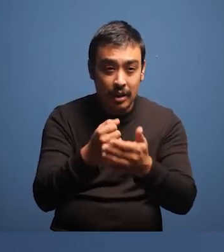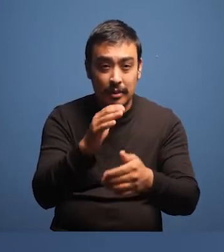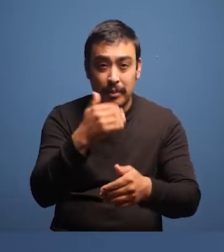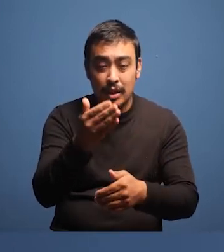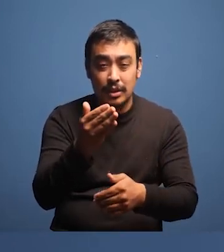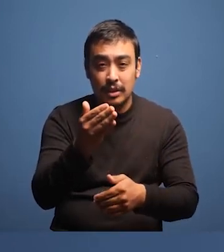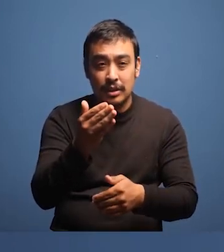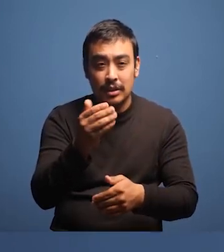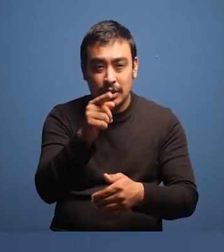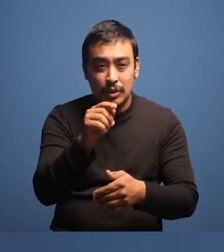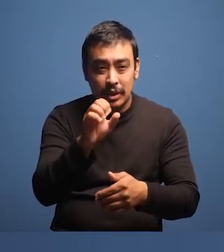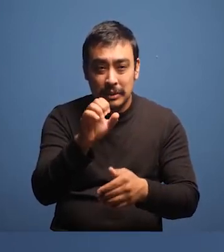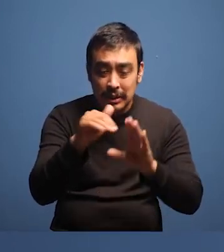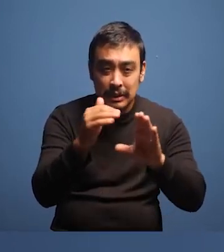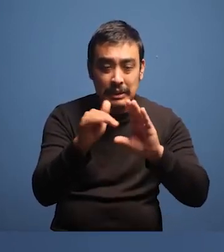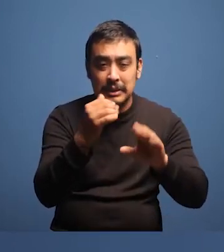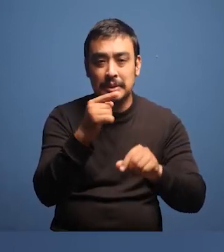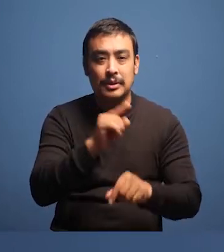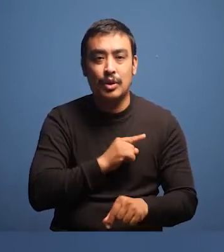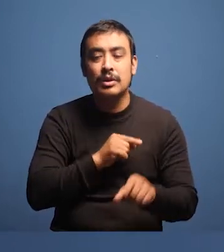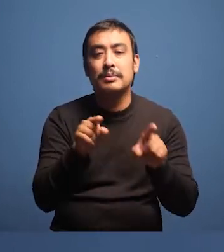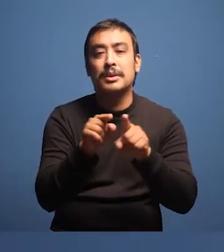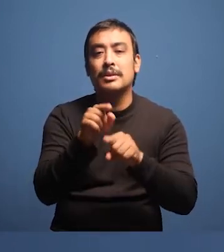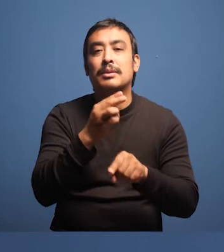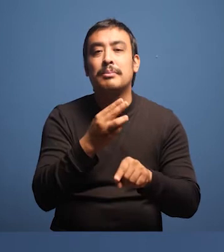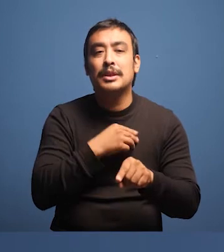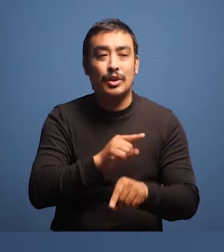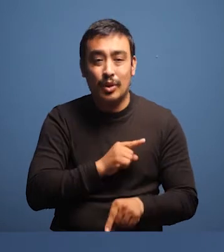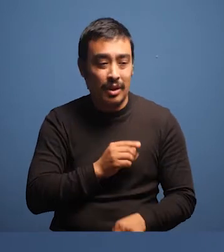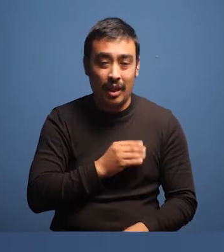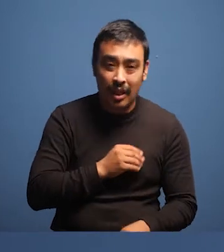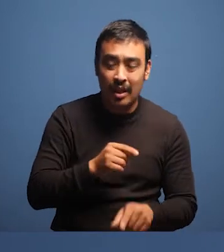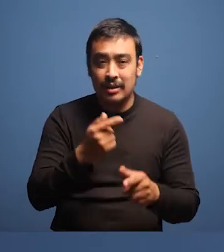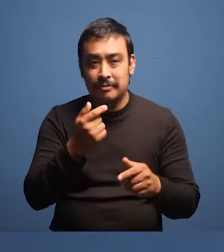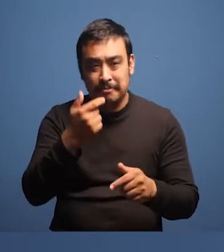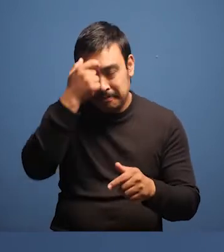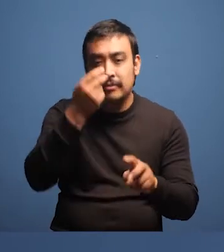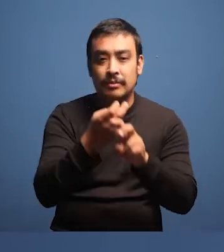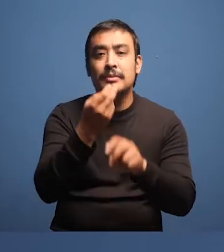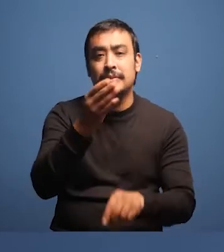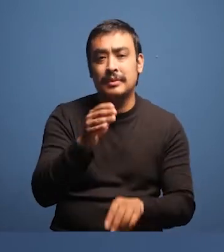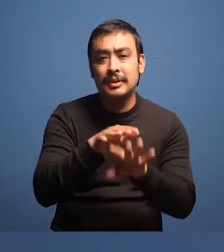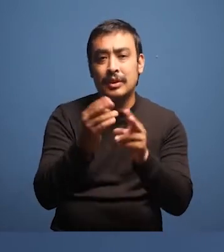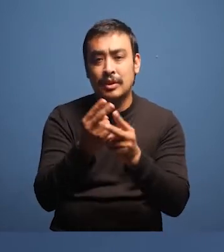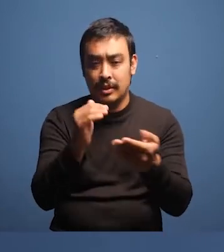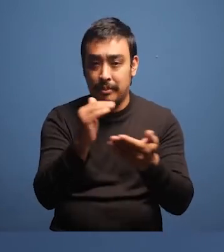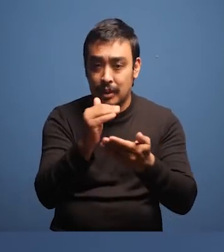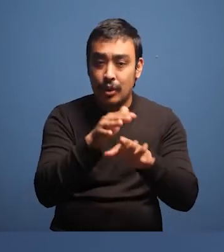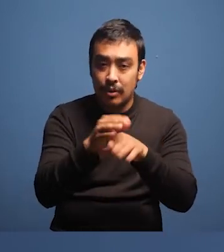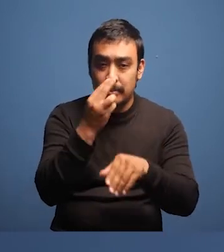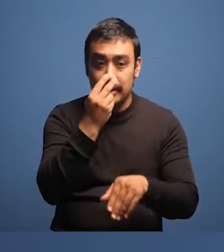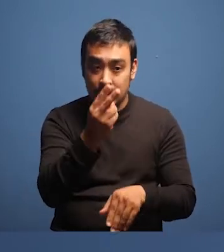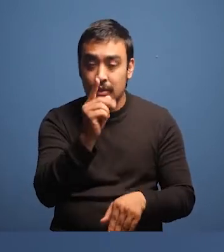खालको मेसेजहरू आउँछ कि भने त्यस्तो फियर गरेर त्यस्तो मान्छेलाई चाहिँ एङ्जाइटी ट्रमा आउन सक्छ भने अब कति धेरै जस्तै बच्चाहरूमा हेर्ने हो भने